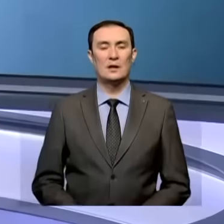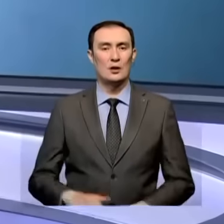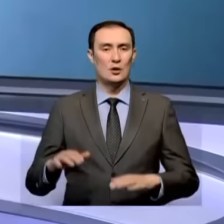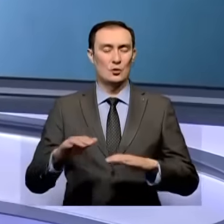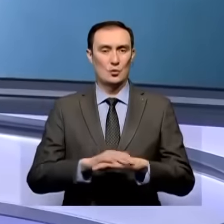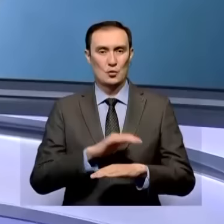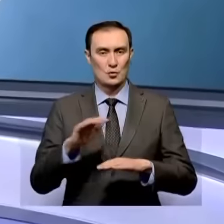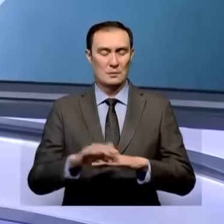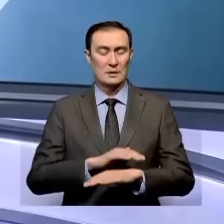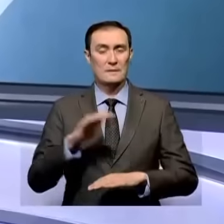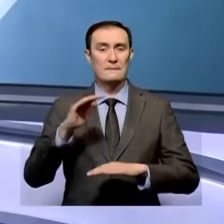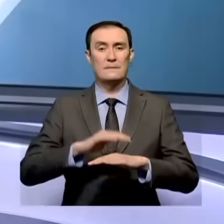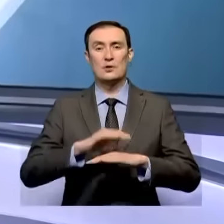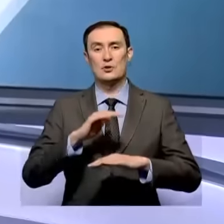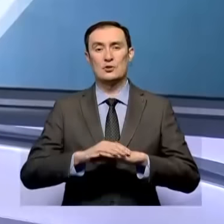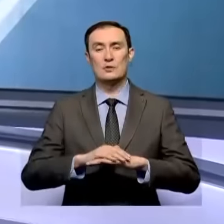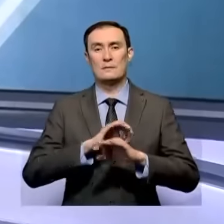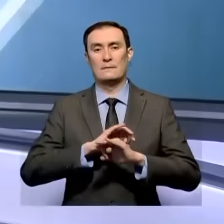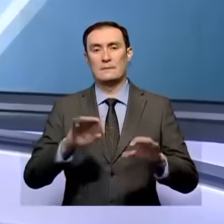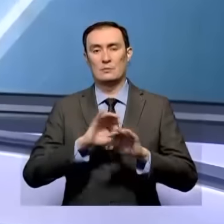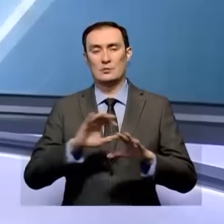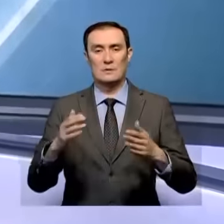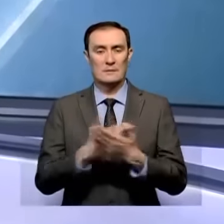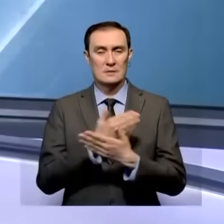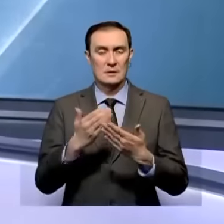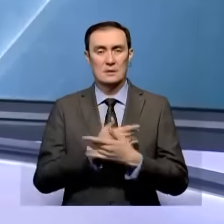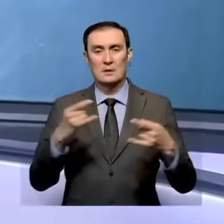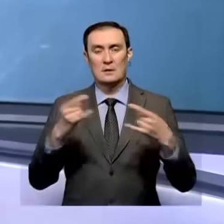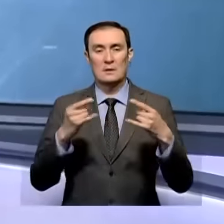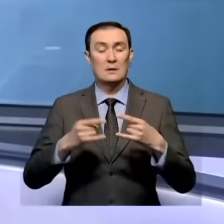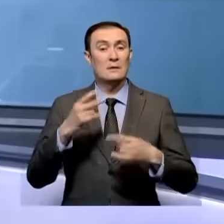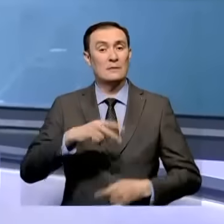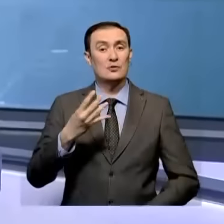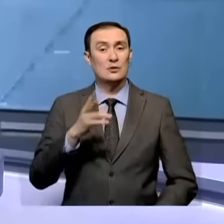Новости в эфире. В студии Гульнара Жандагулова. Сурдоперевод Хасан Исраилов.